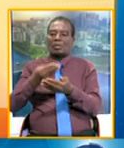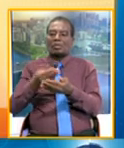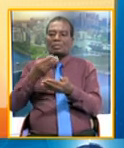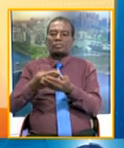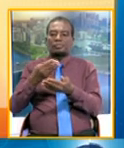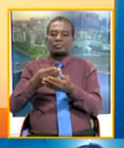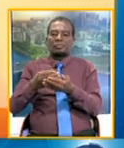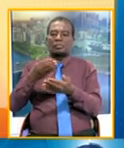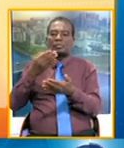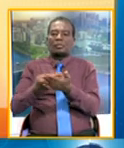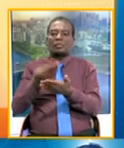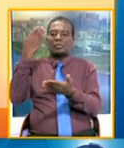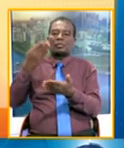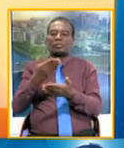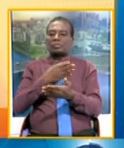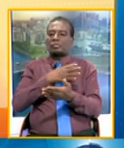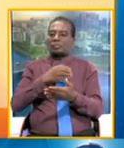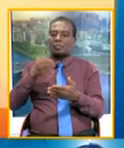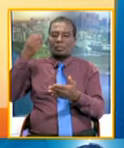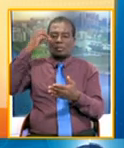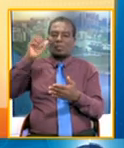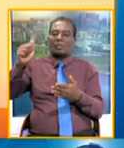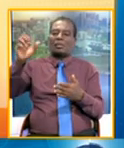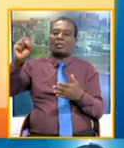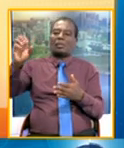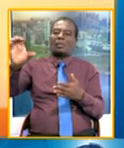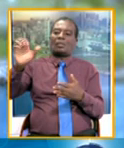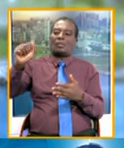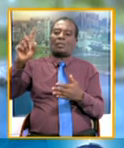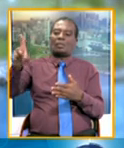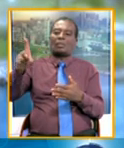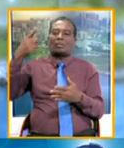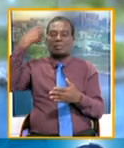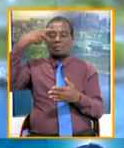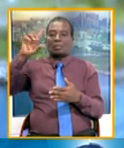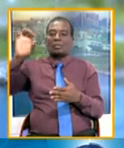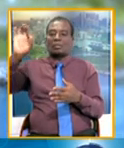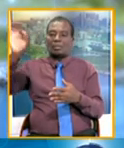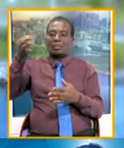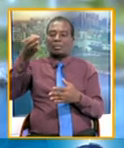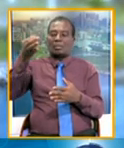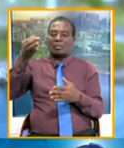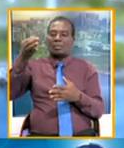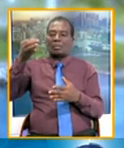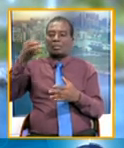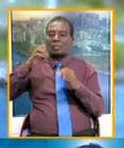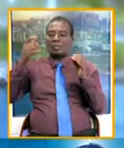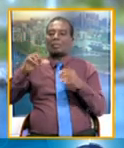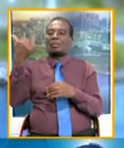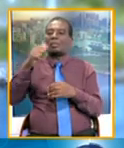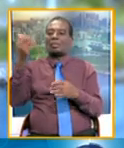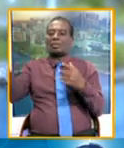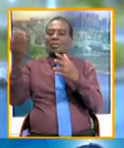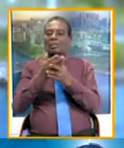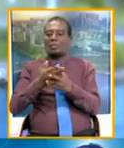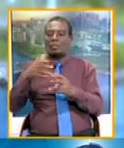des sciences, des arts, des cultures d'Afrique et des diasporas africaines. Pour cette 9e édition, 10 dossiers seront retenus par le